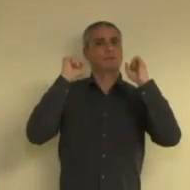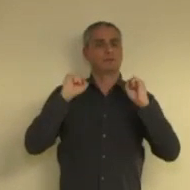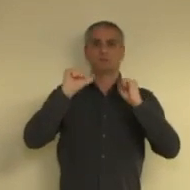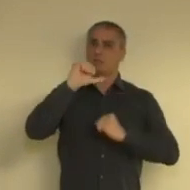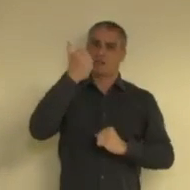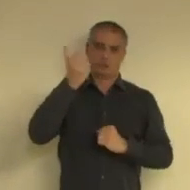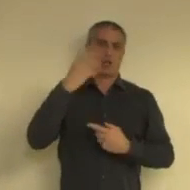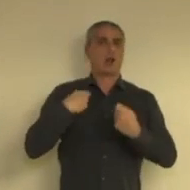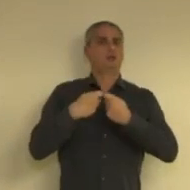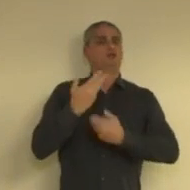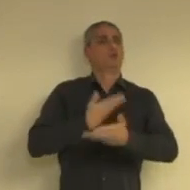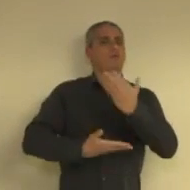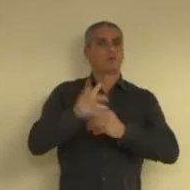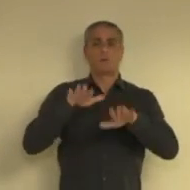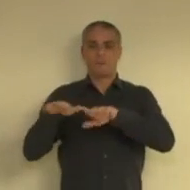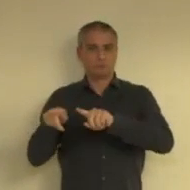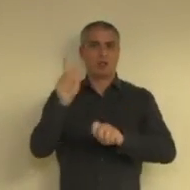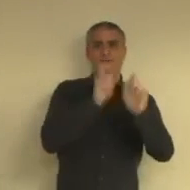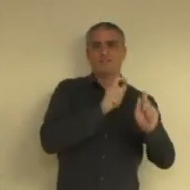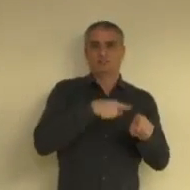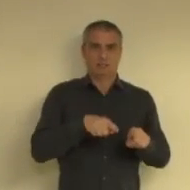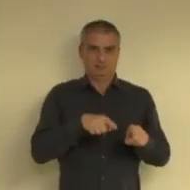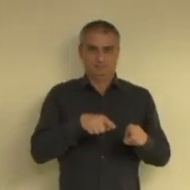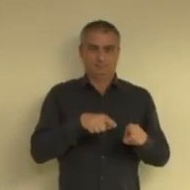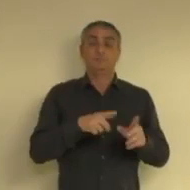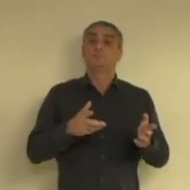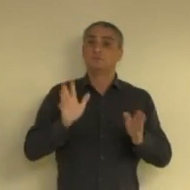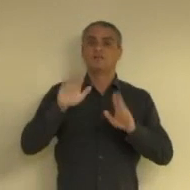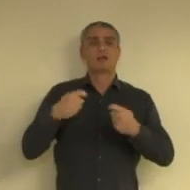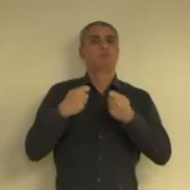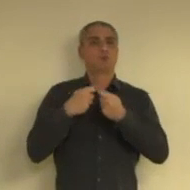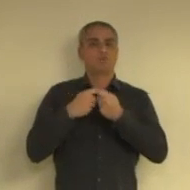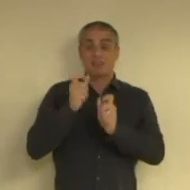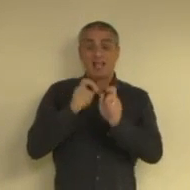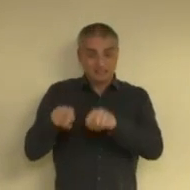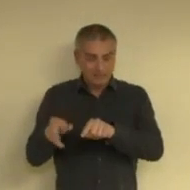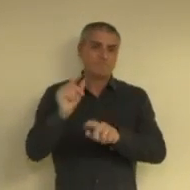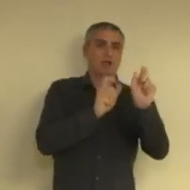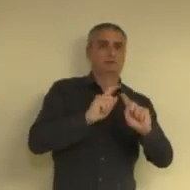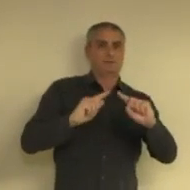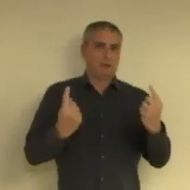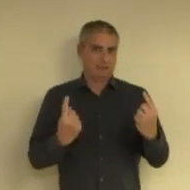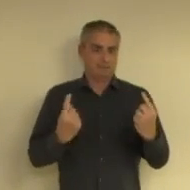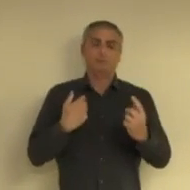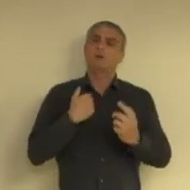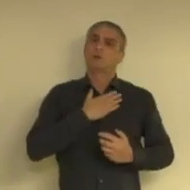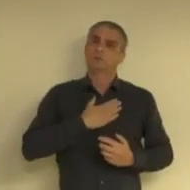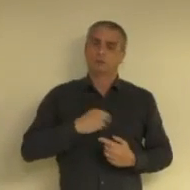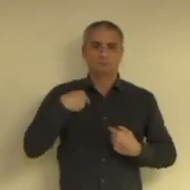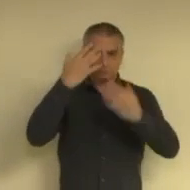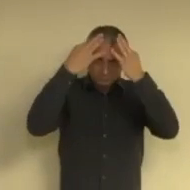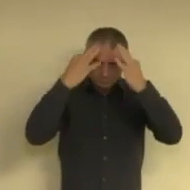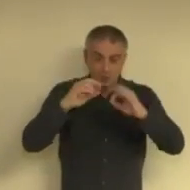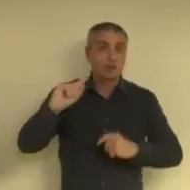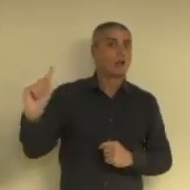מתבססת קודם כל על השותפות בין הממשלה לאזרחים, וגם על השותפות בין אזרחים לאזרחים. ואני רוצה להביע